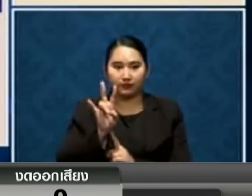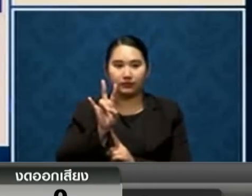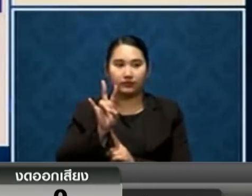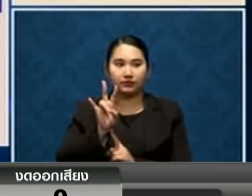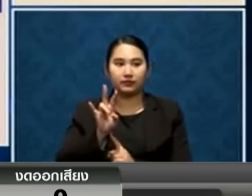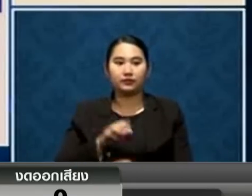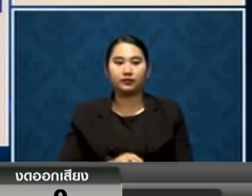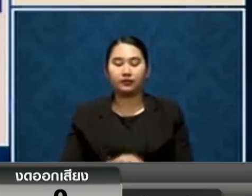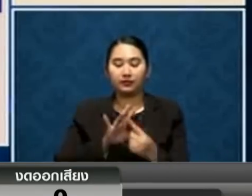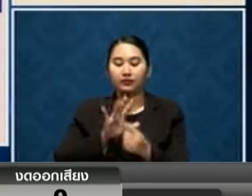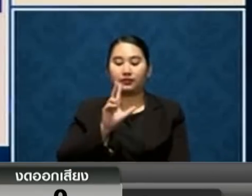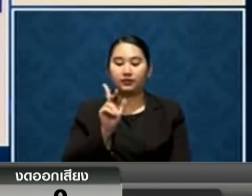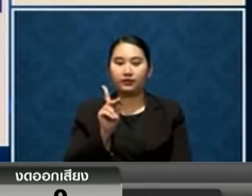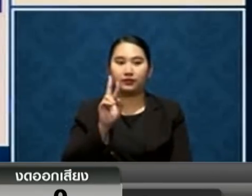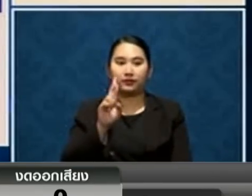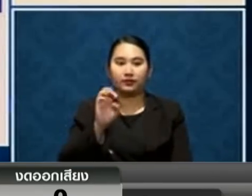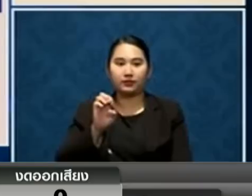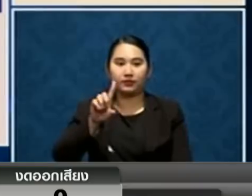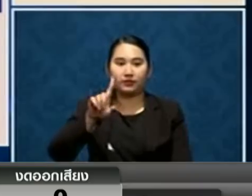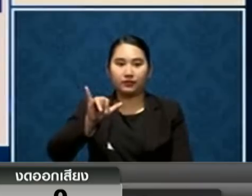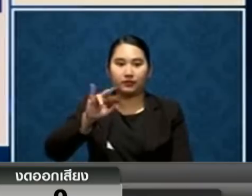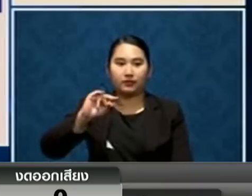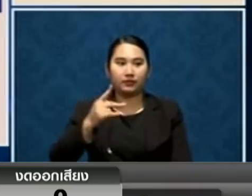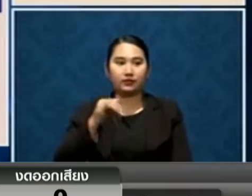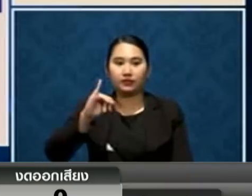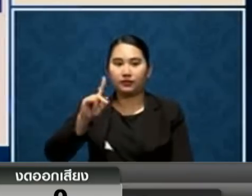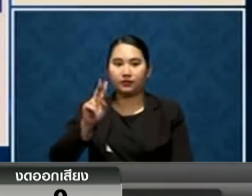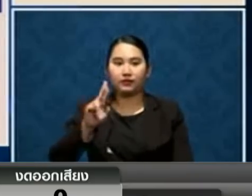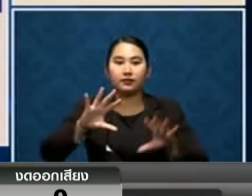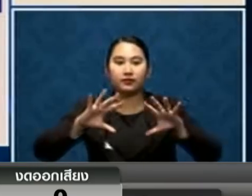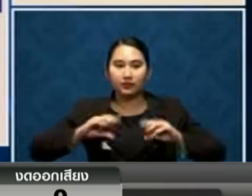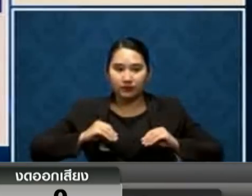เกรียงไกรกิตติธเนศวร เห็นชอบครับ